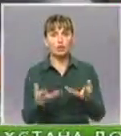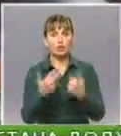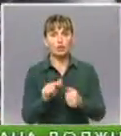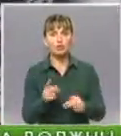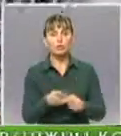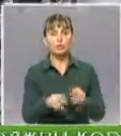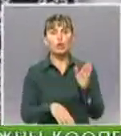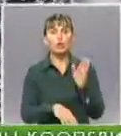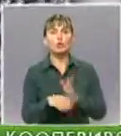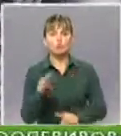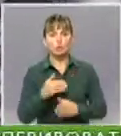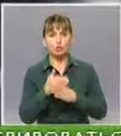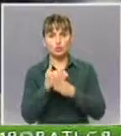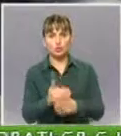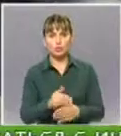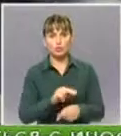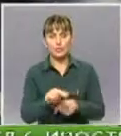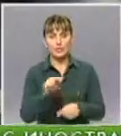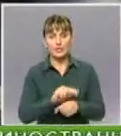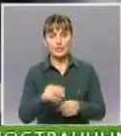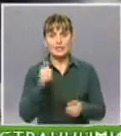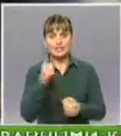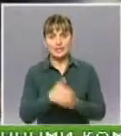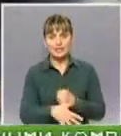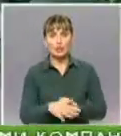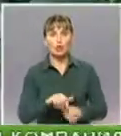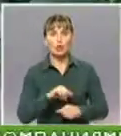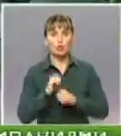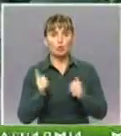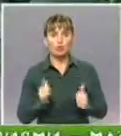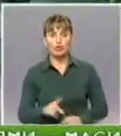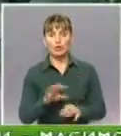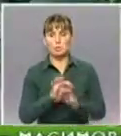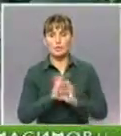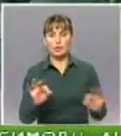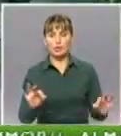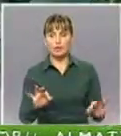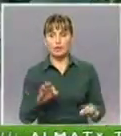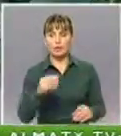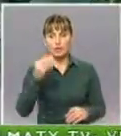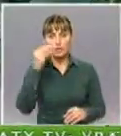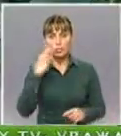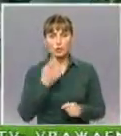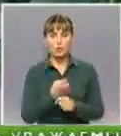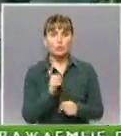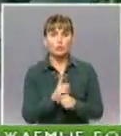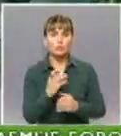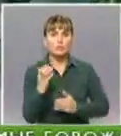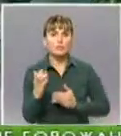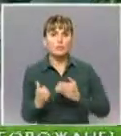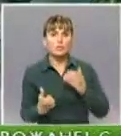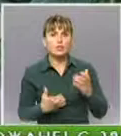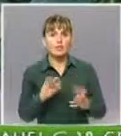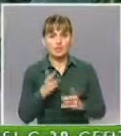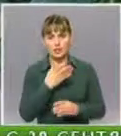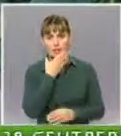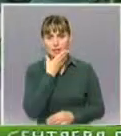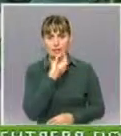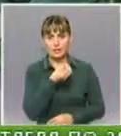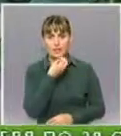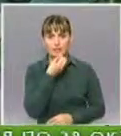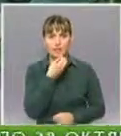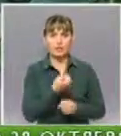это лучший способ привить студентам центра любовь к прекрасному. Японцы очень трепетно относятся к красоте, очень